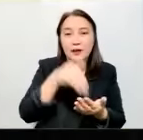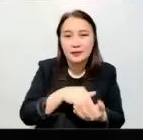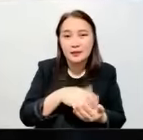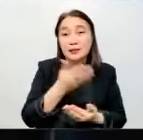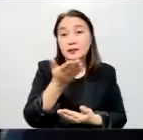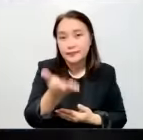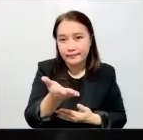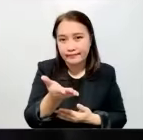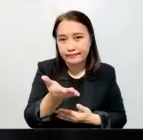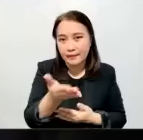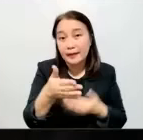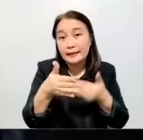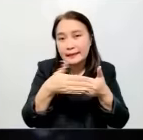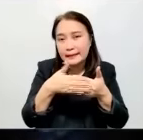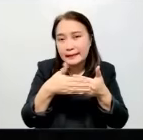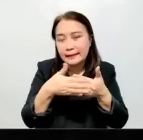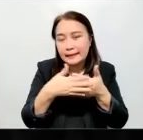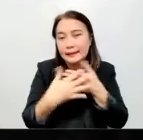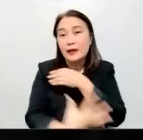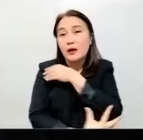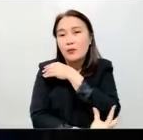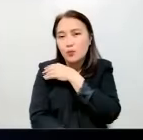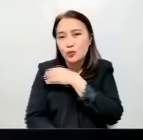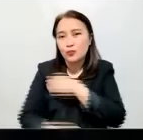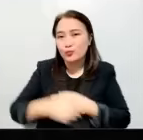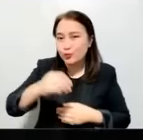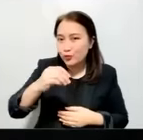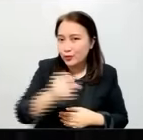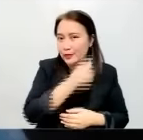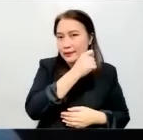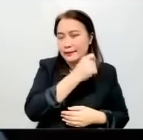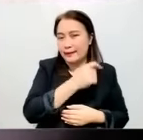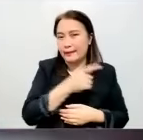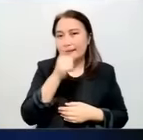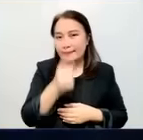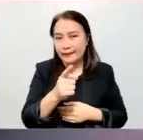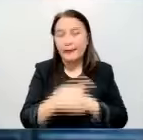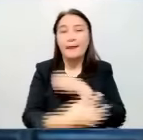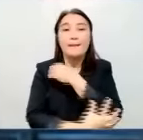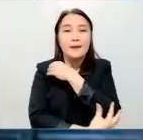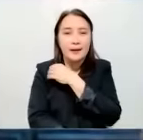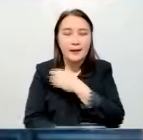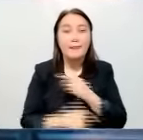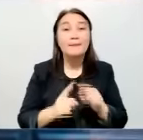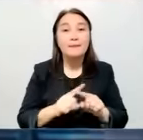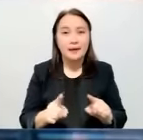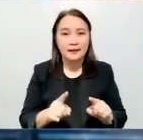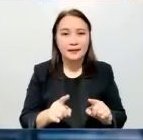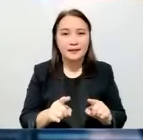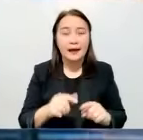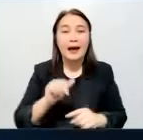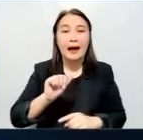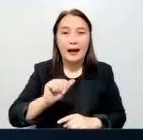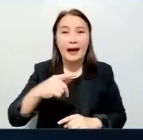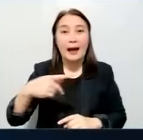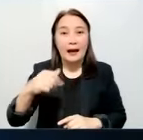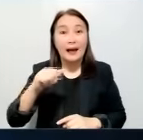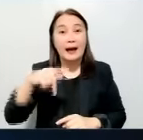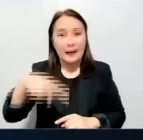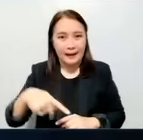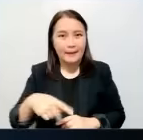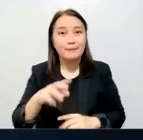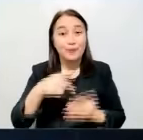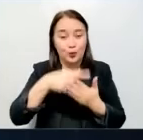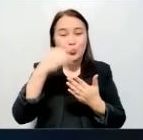near poor o yung muntik ng matawag na mahirap. Pasok po kayo sa ACAP program. Para naman